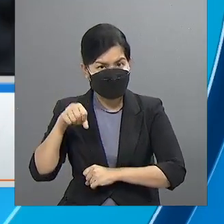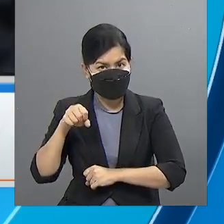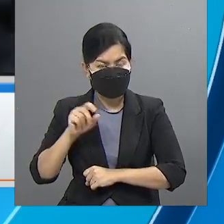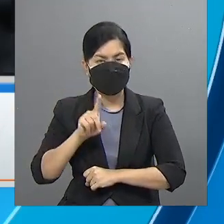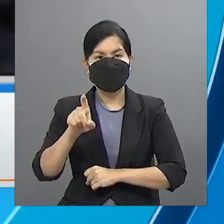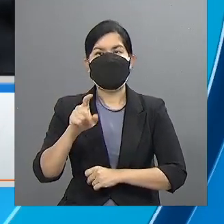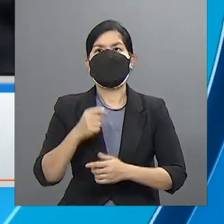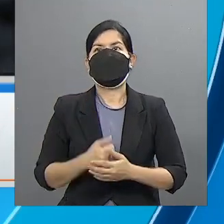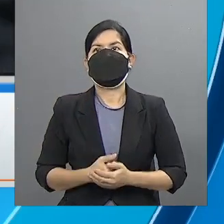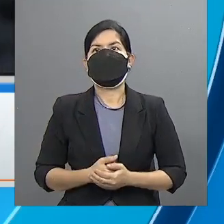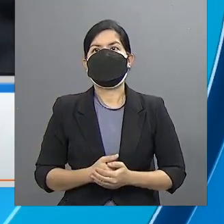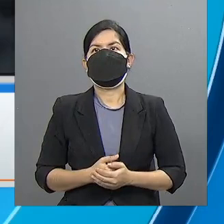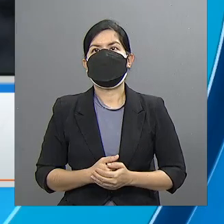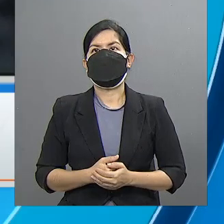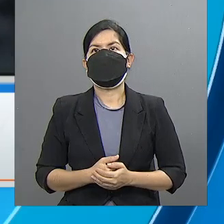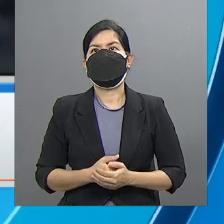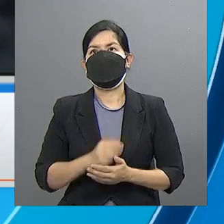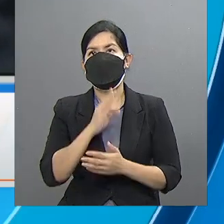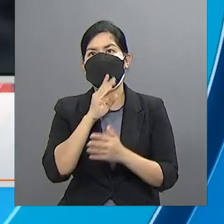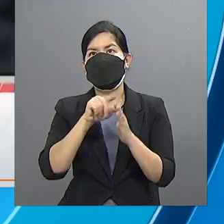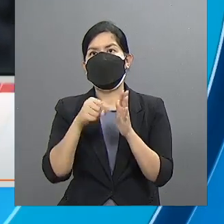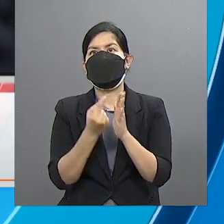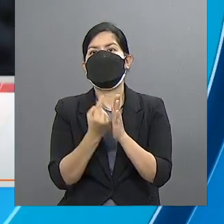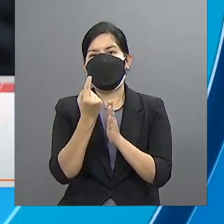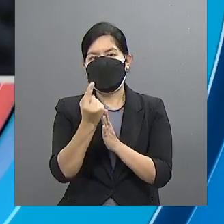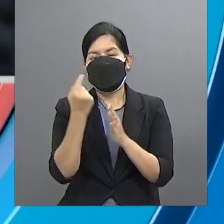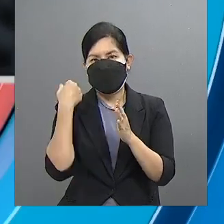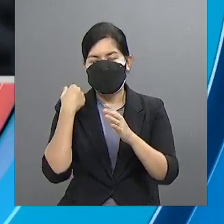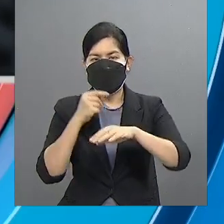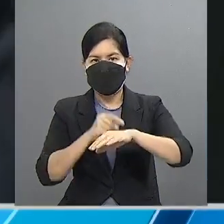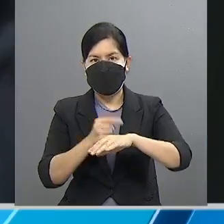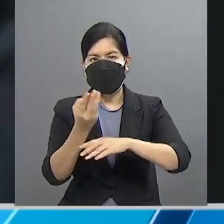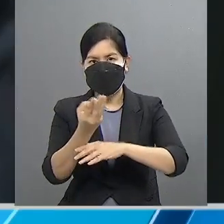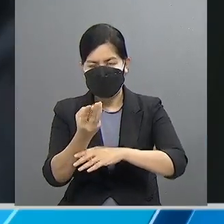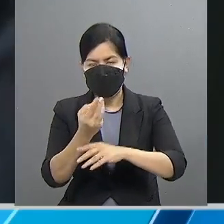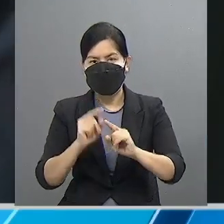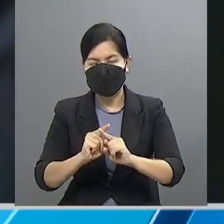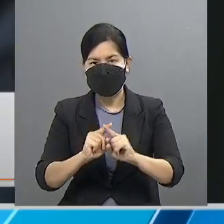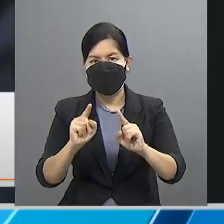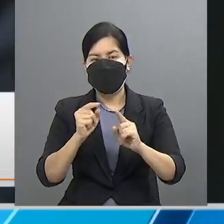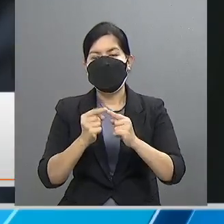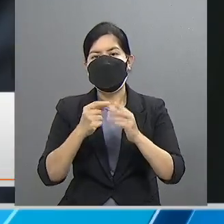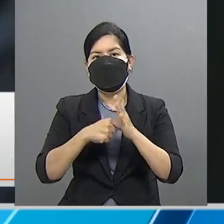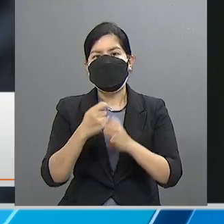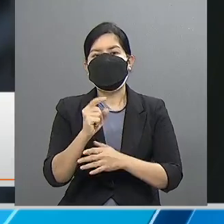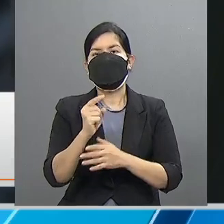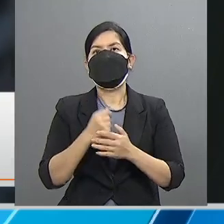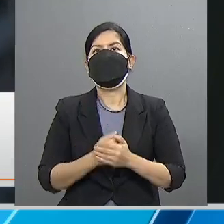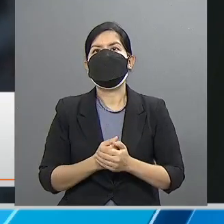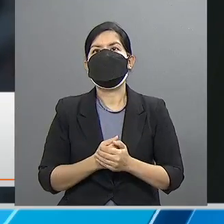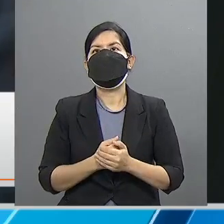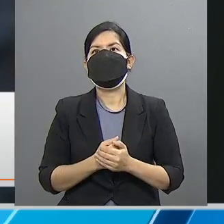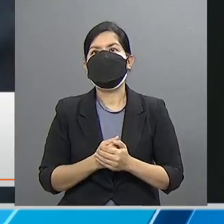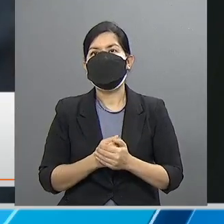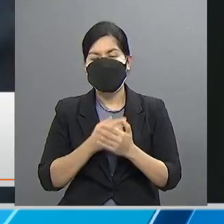ว่า1ชั่วโมงเนี่ยครับมันเป็นเวลาที่น้อยในการเรียนนะครับแต่ว่าจากที่เราเปิดกลุ่มจำล